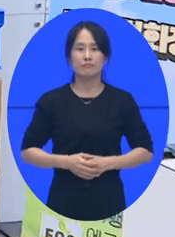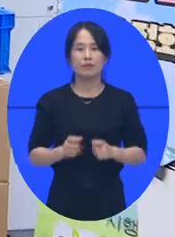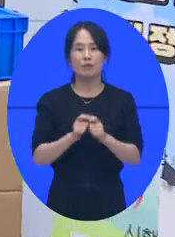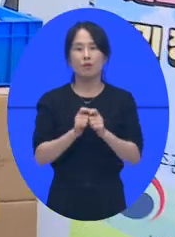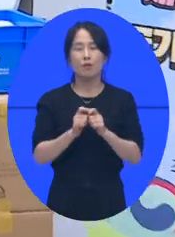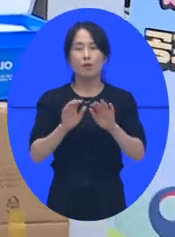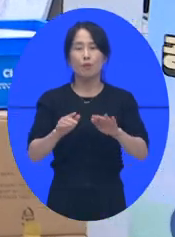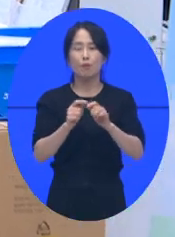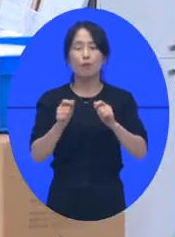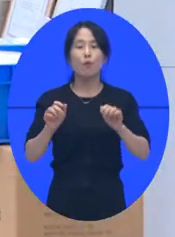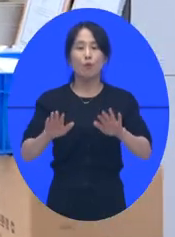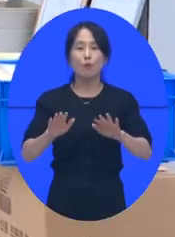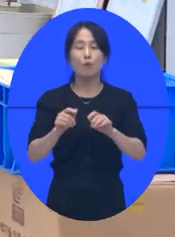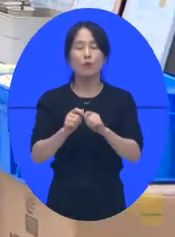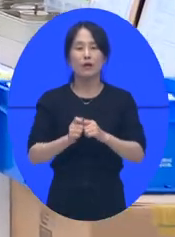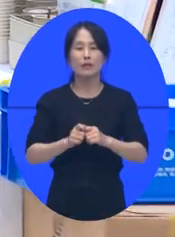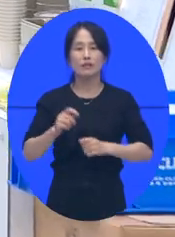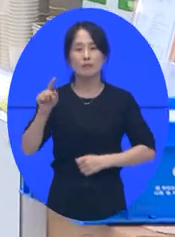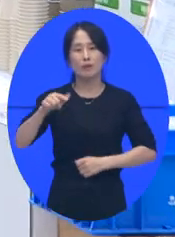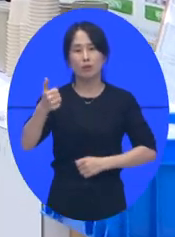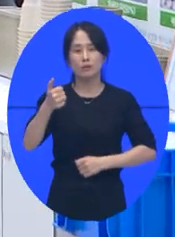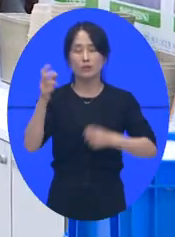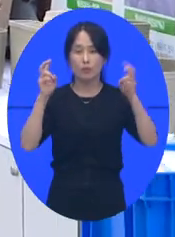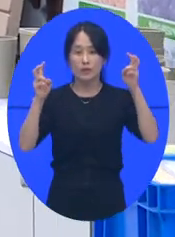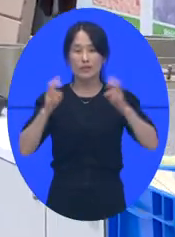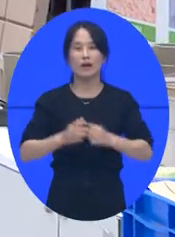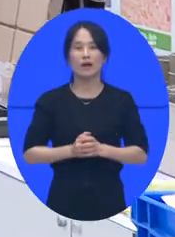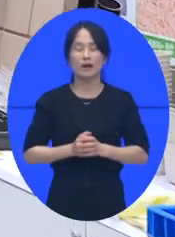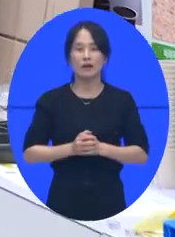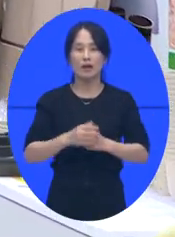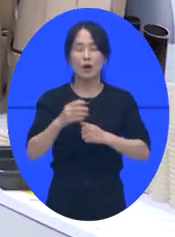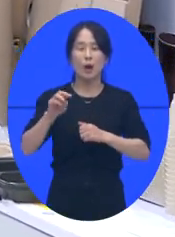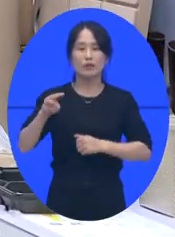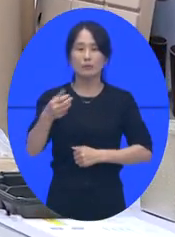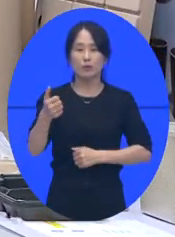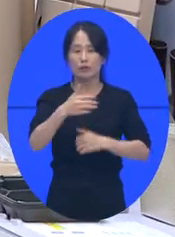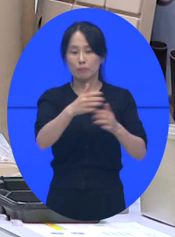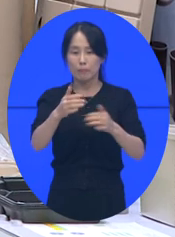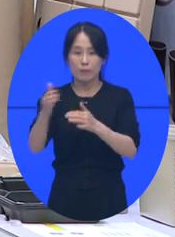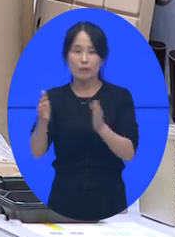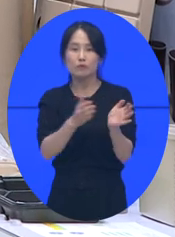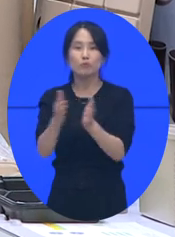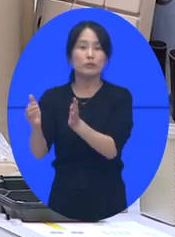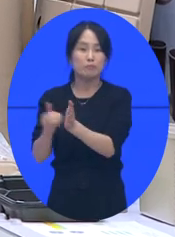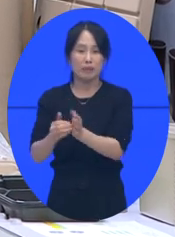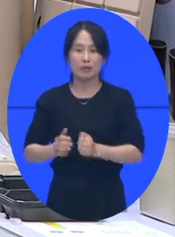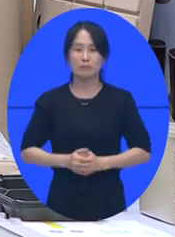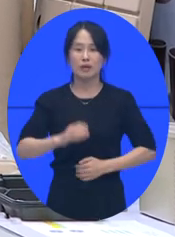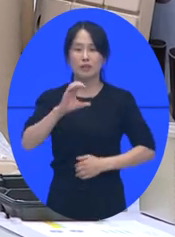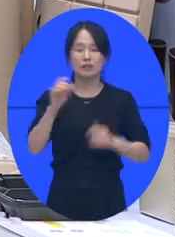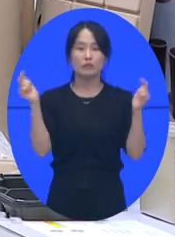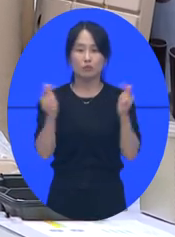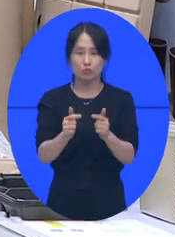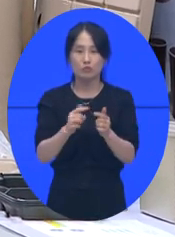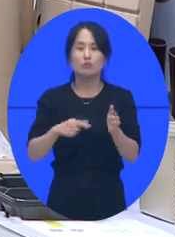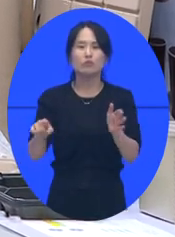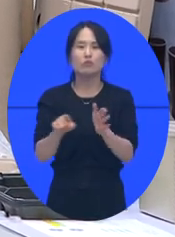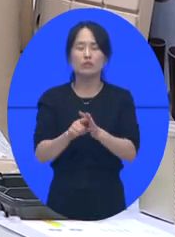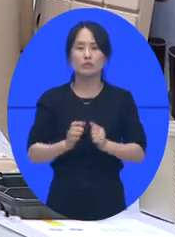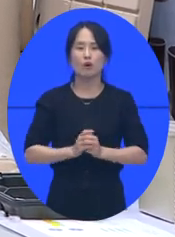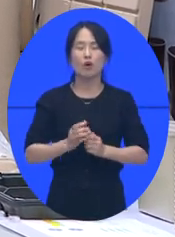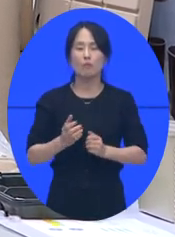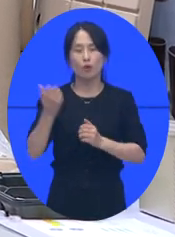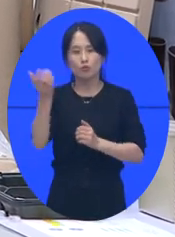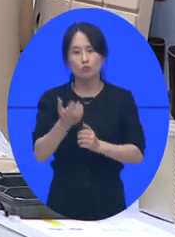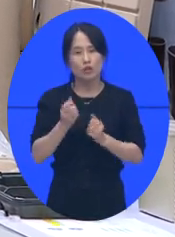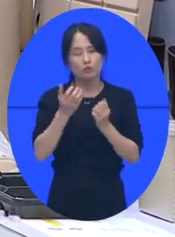올해는 150개 기업과 기관들이 350개 부스 규모로 참여했습니다. 공공기관 구매 상담회와 탄소 중립펀드 투자 유치 설명회,